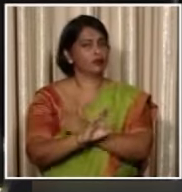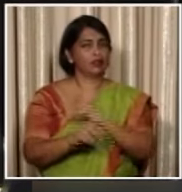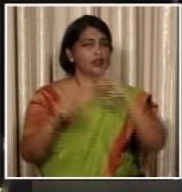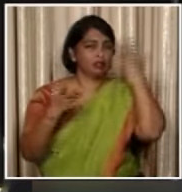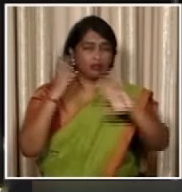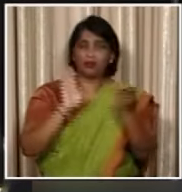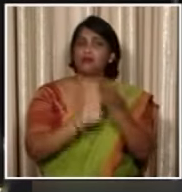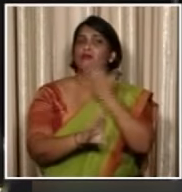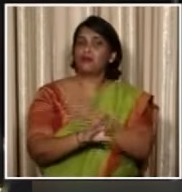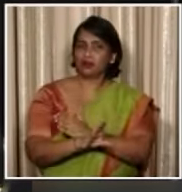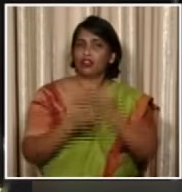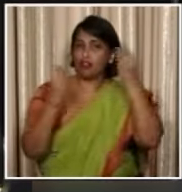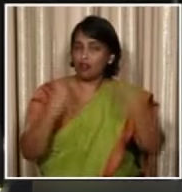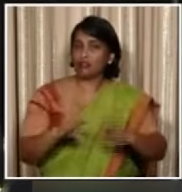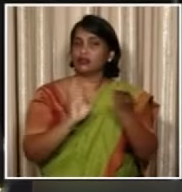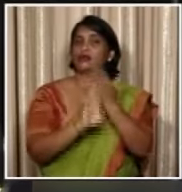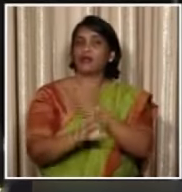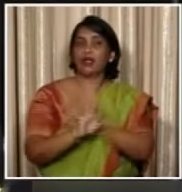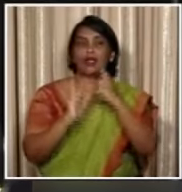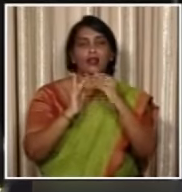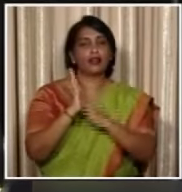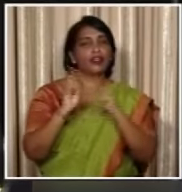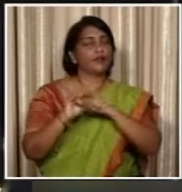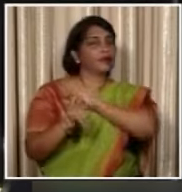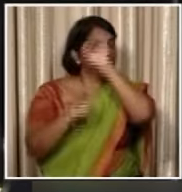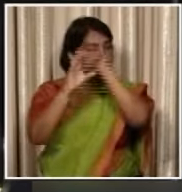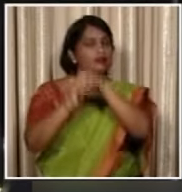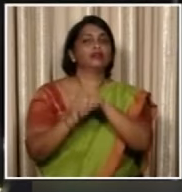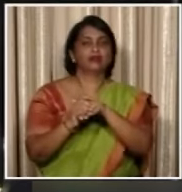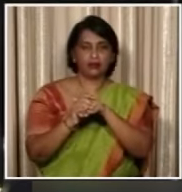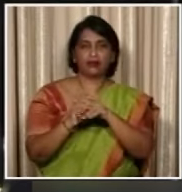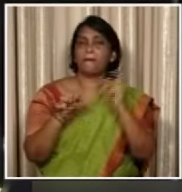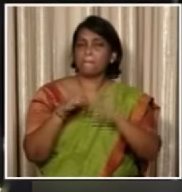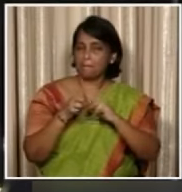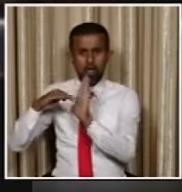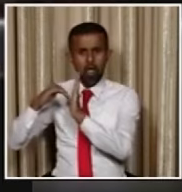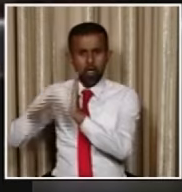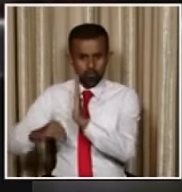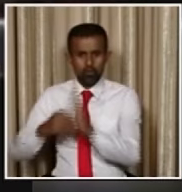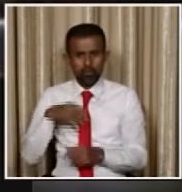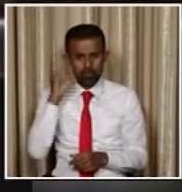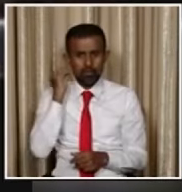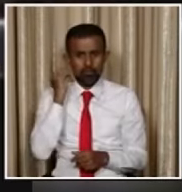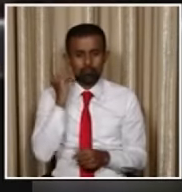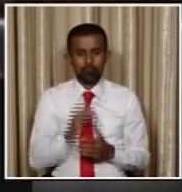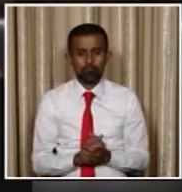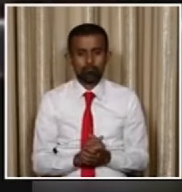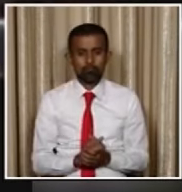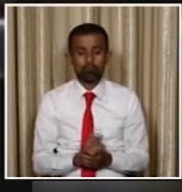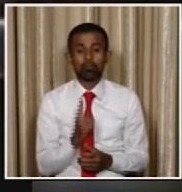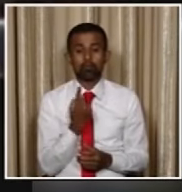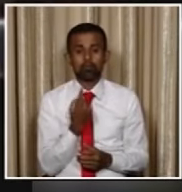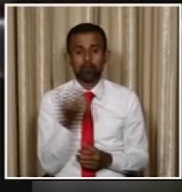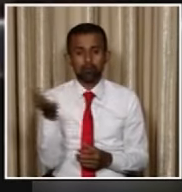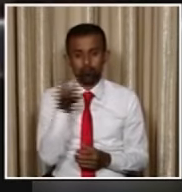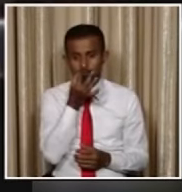මැරෙන්න කලින් බංගලොත් වෙන කලින් IMF එකට ගිහිලා මේ ප්‍රශ්නේ බේර ගන්න කියලා. දැන් මුලින්ම